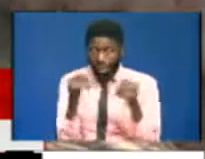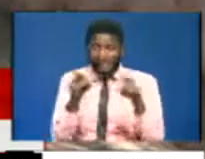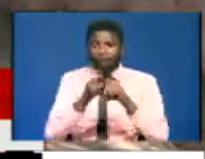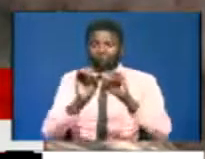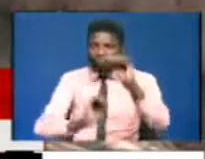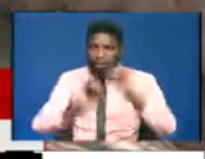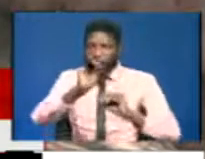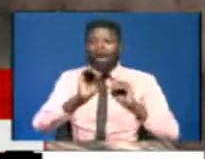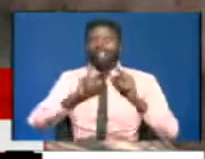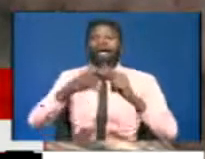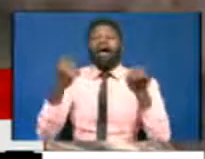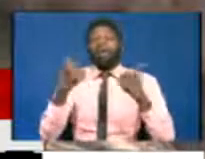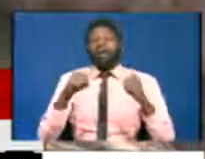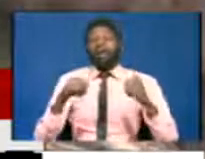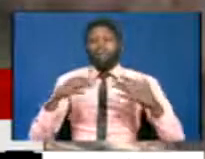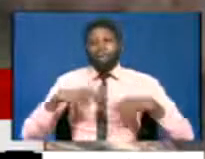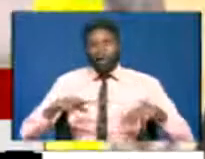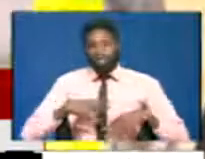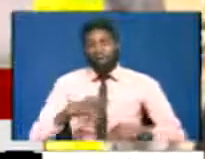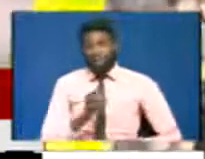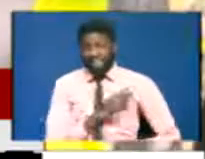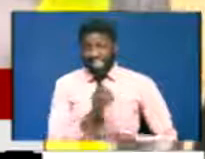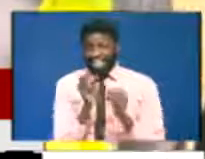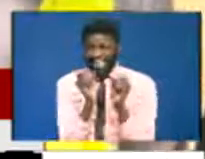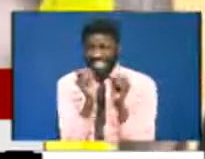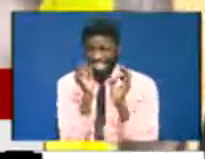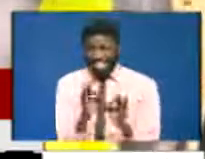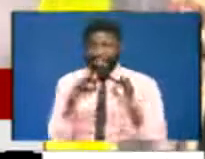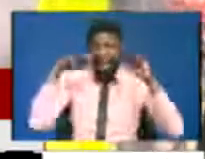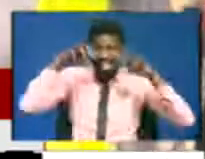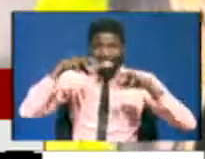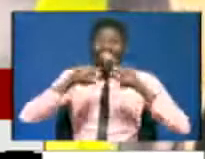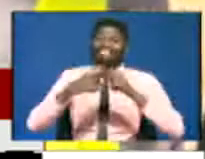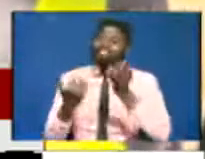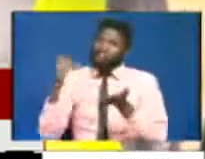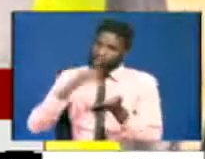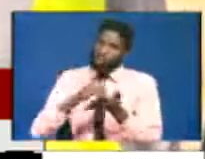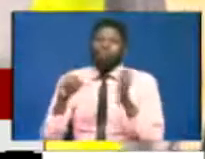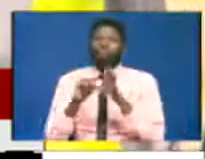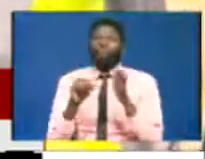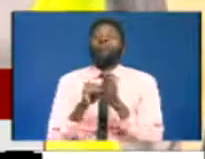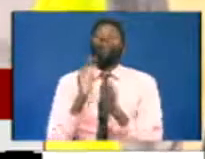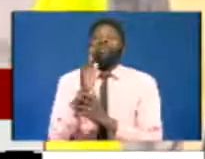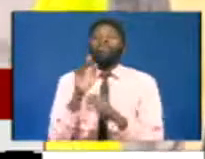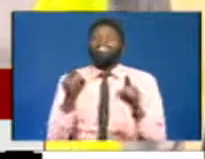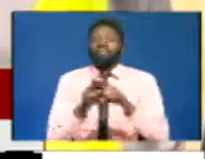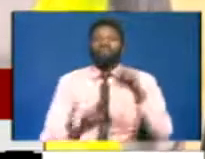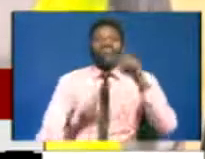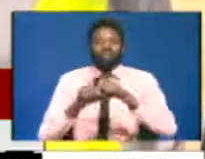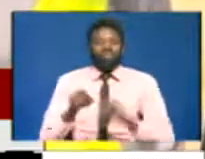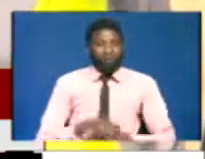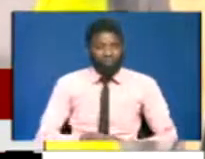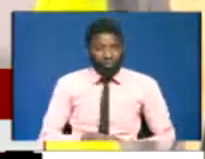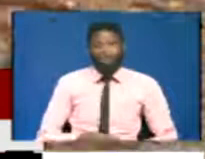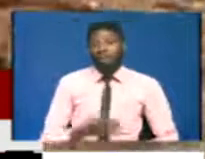wa mvua ukijiri bado watakabiliwa na tatizo hilo. Tulirudi tukapata barua kutoka kwa kura wakisema ya kwamba